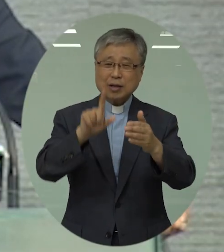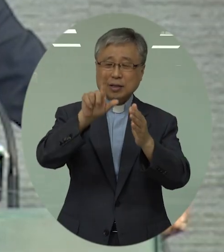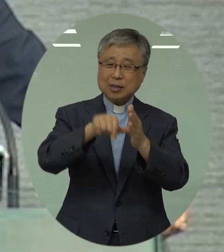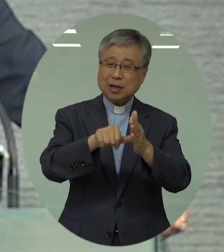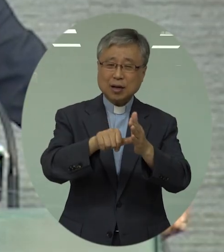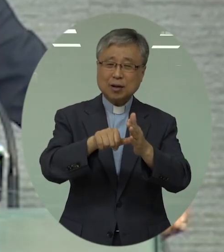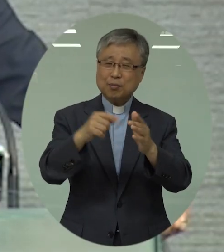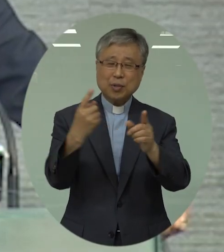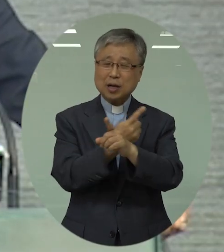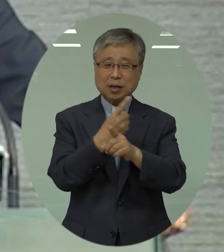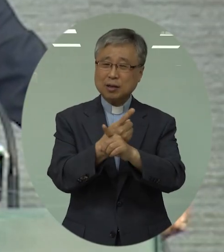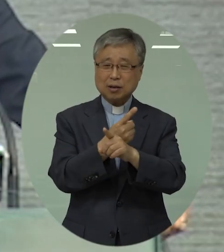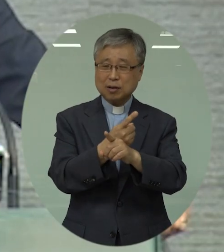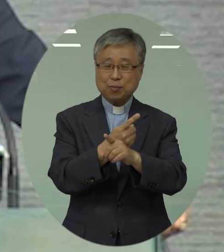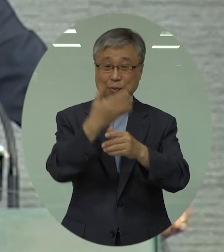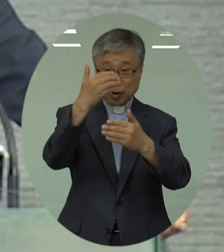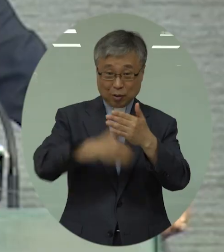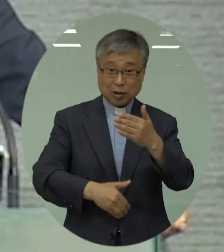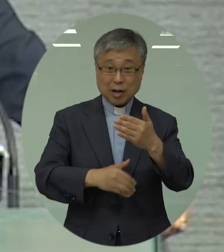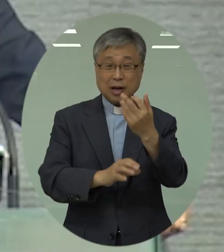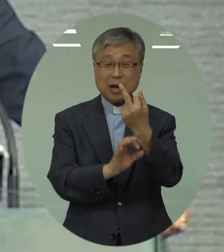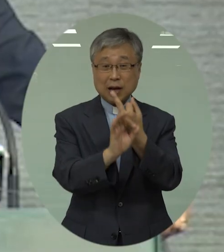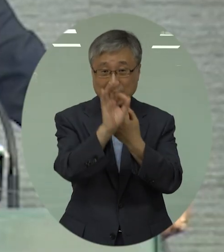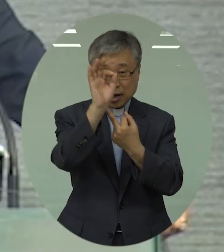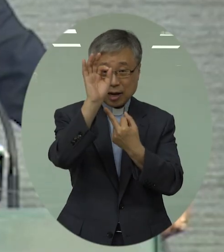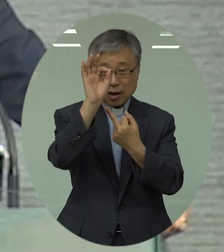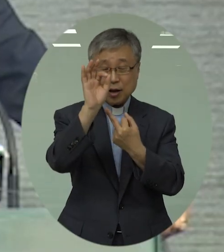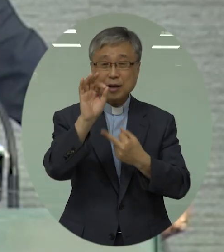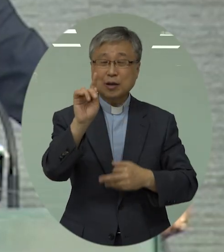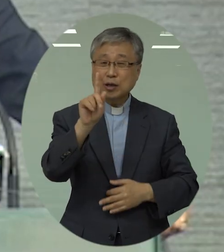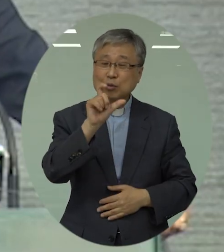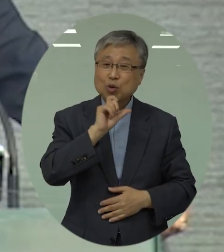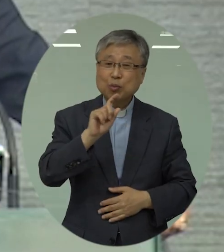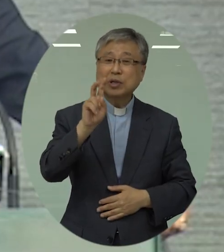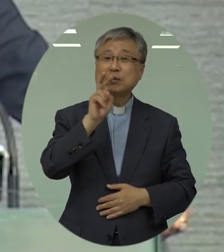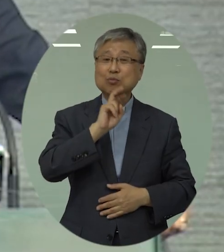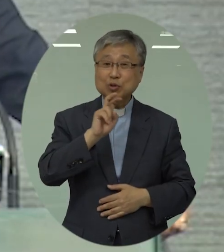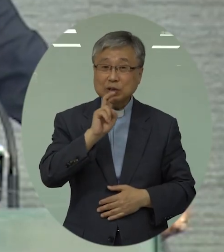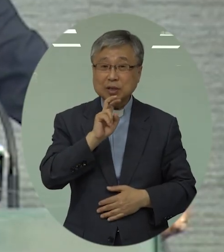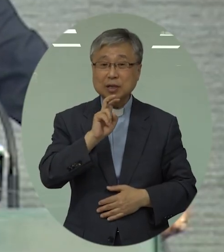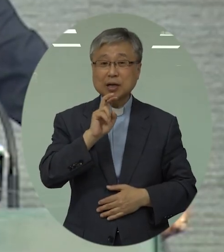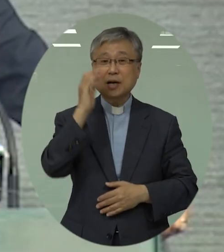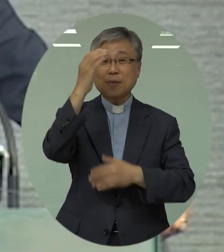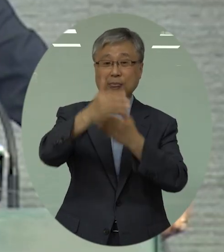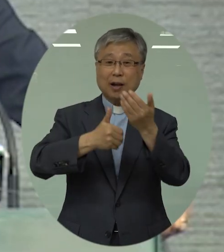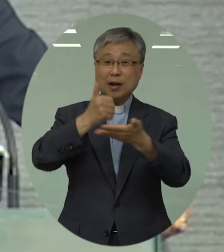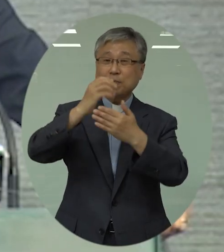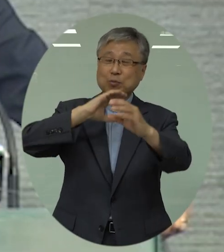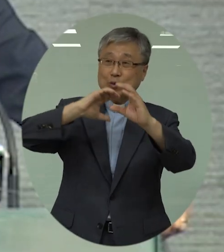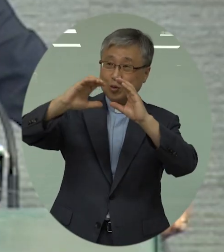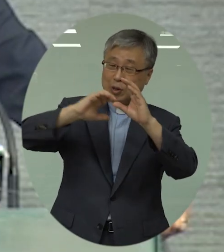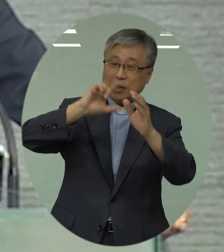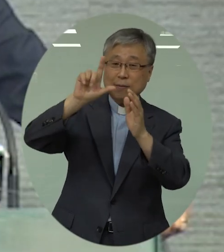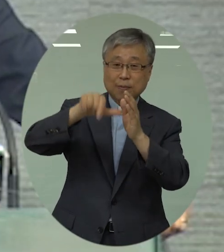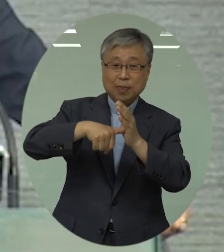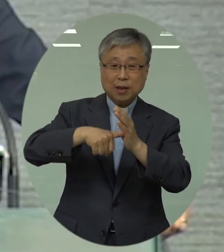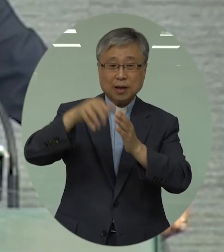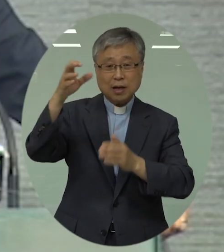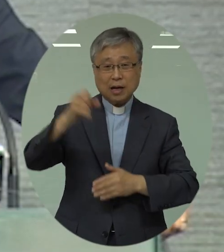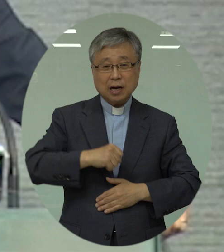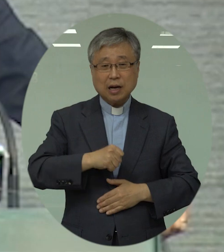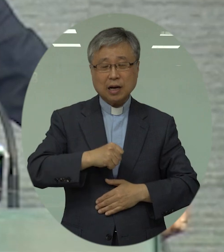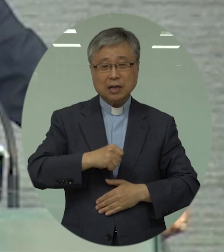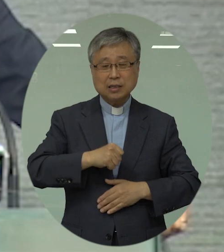뒤바뀐 경우를 제외하고는 아침에 단 15분, 20분이라도 하나님과 소통하는 시간을 안 가진